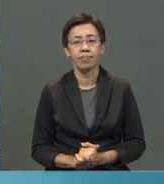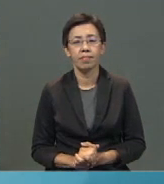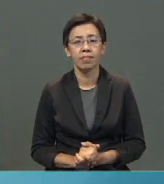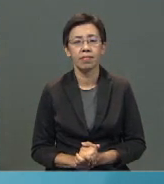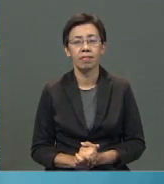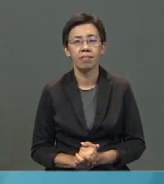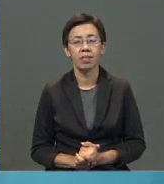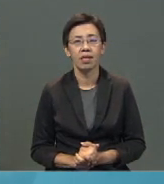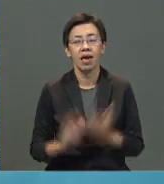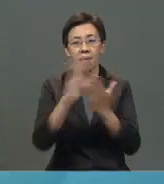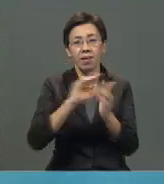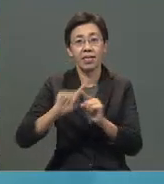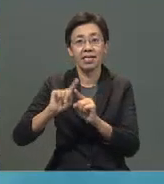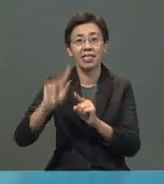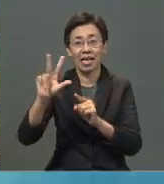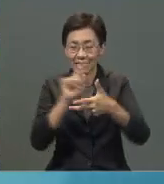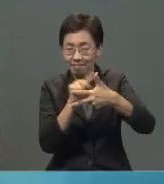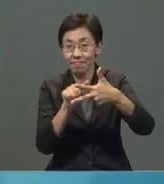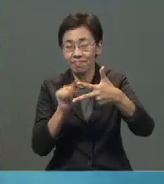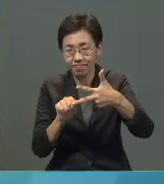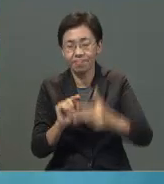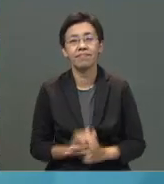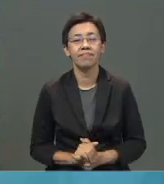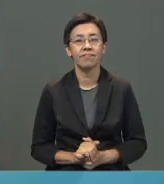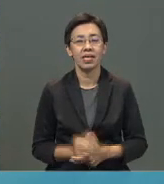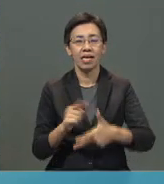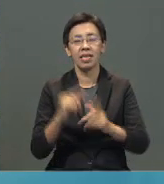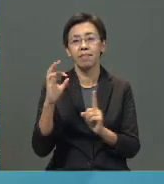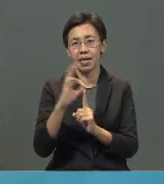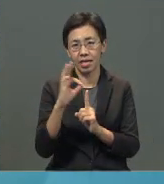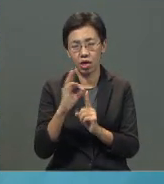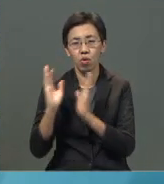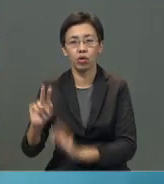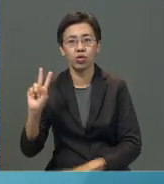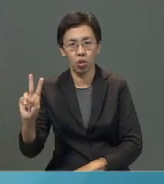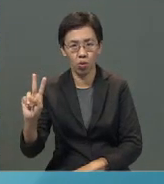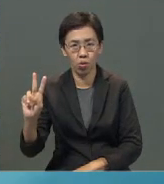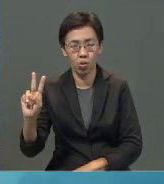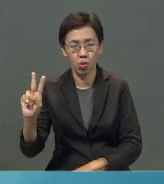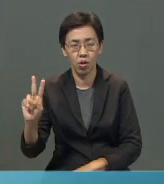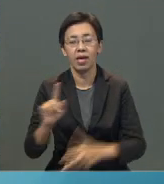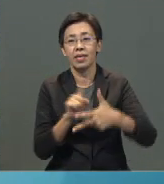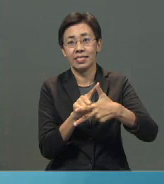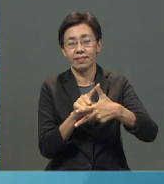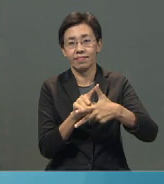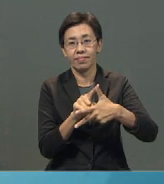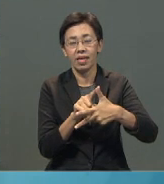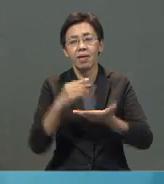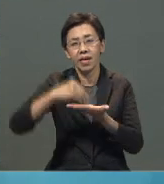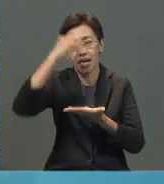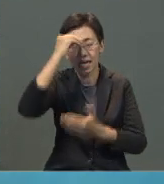ออกมาจาก 3ประเทศครับอ่าปฏิสถาน 2รายเป็นประเทศที่ 1